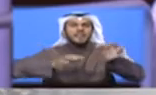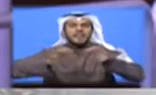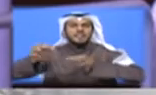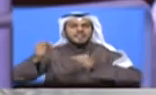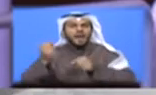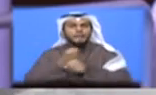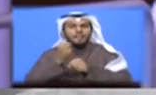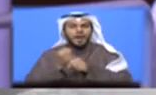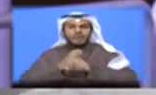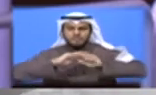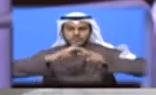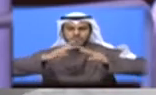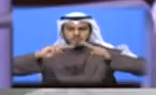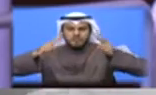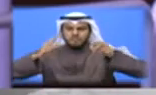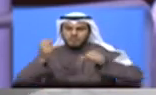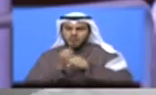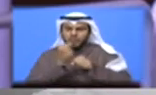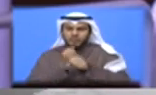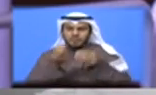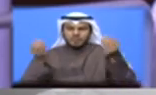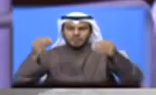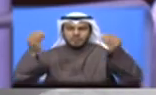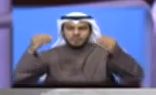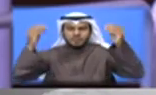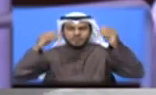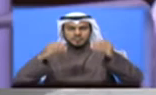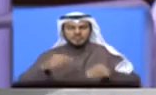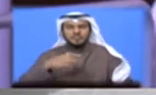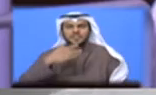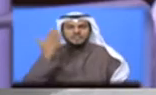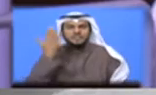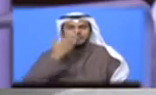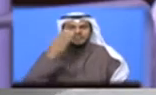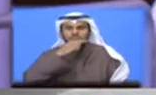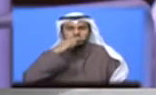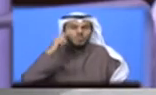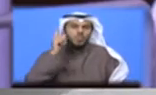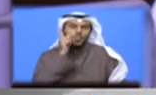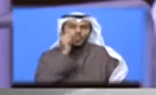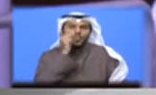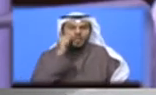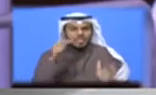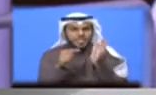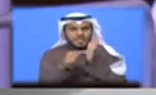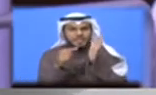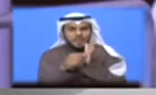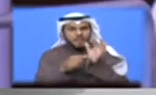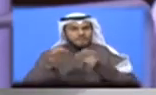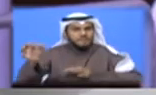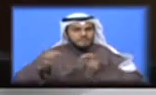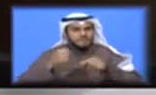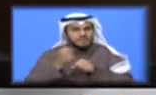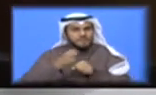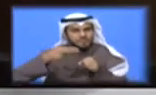هذا هو يعتبر تتويج لأنشطة الطلبة ولنتاج عملهم خلال الأربع أو خمس سنوات الماضية في مشروع